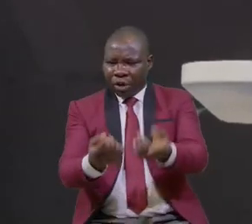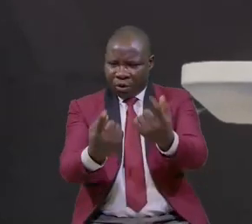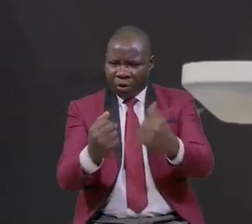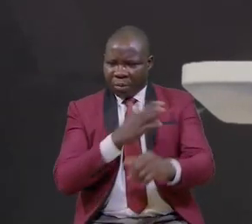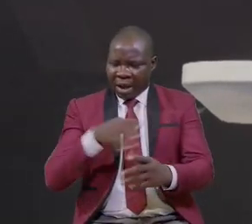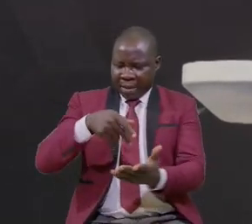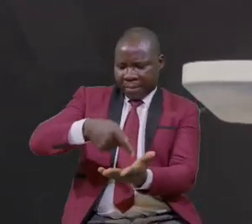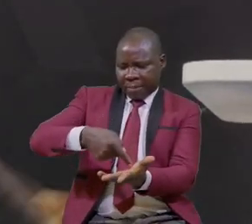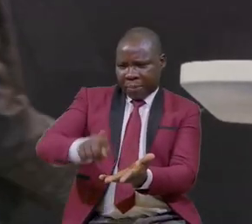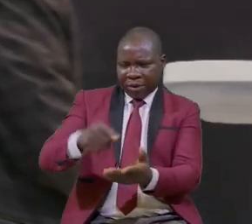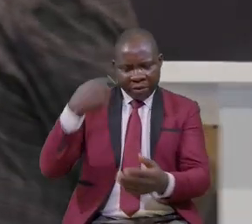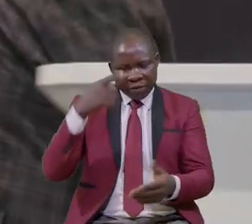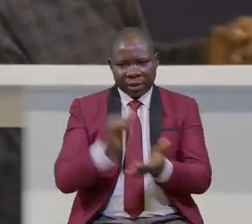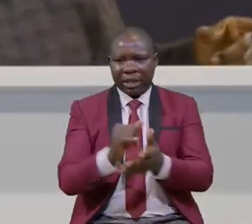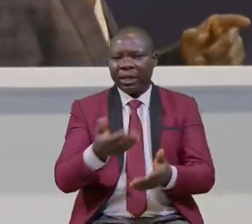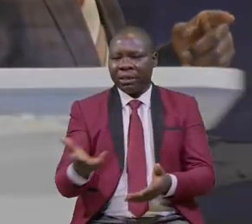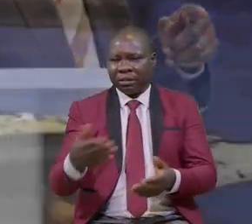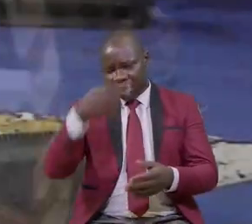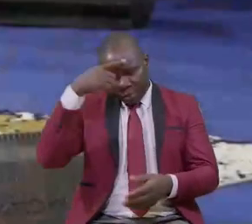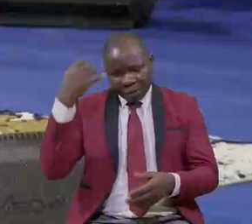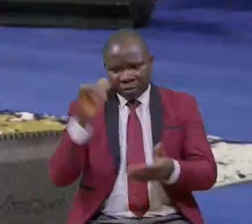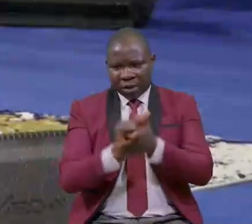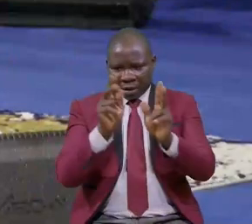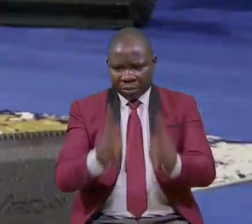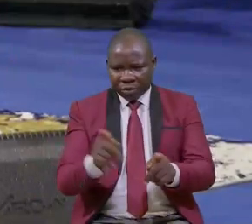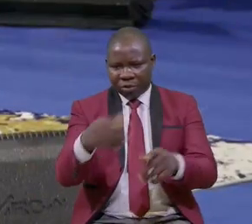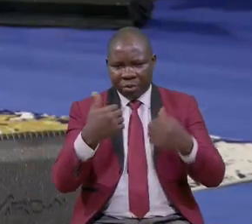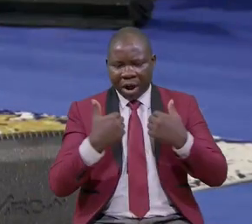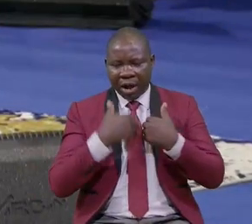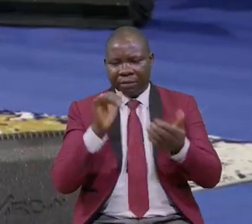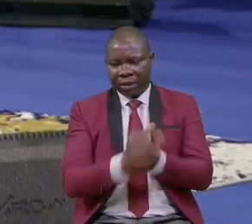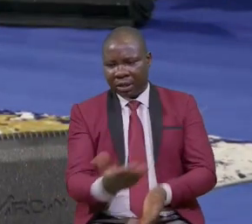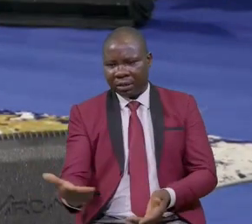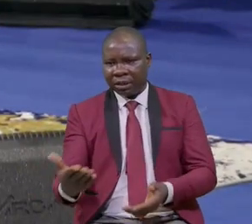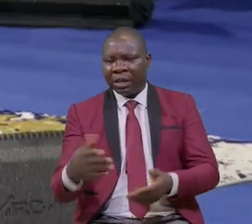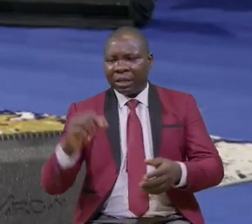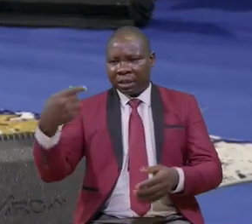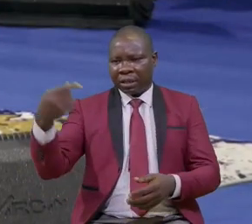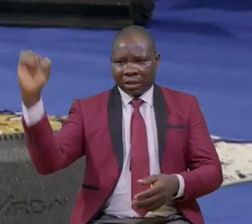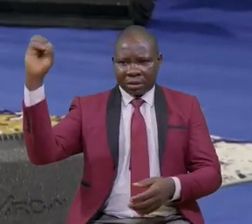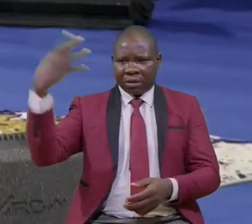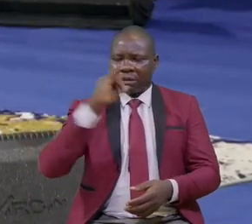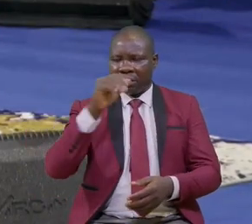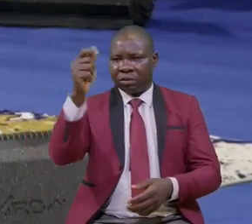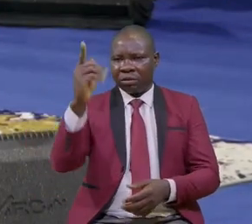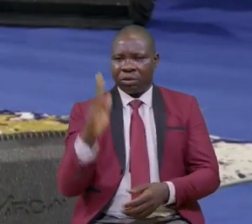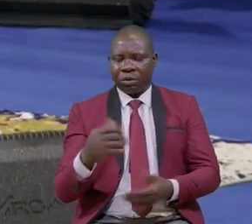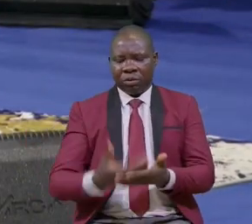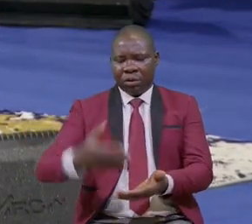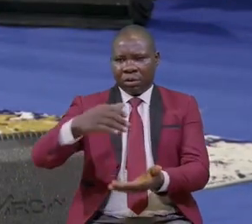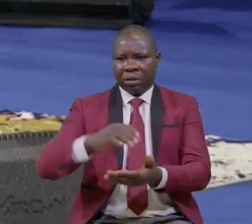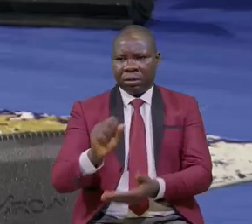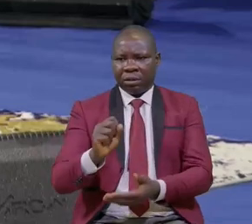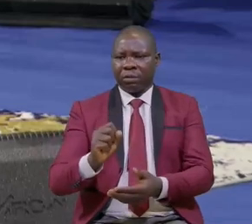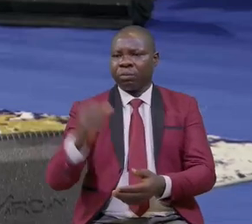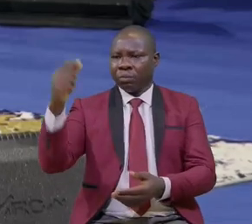dépens, tu obtiens la chose. La grâce, c'est la richesse de Dieu, la rédemption